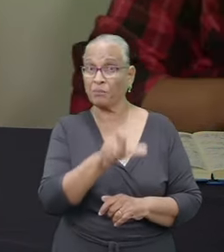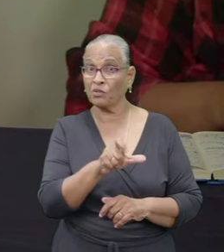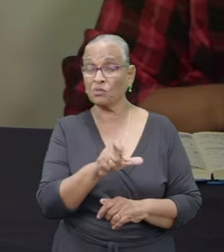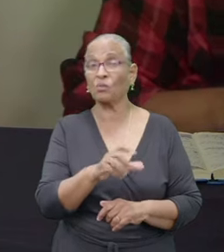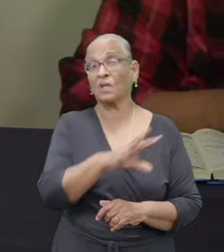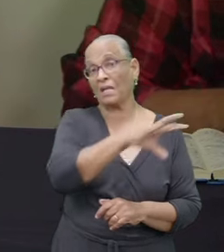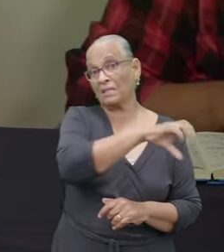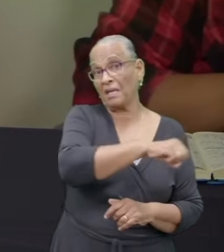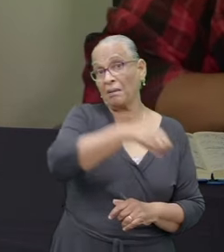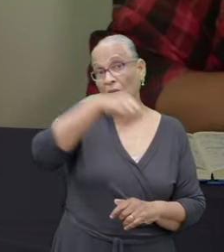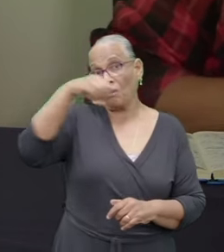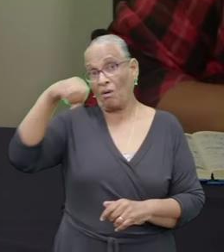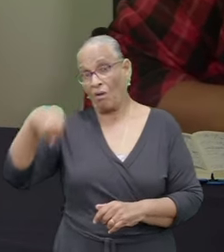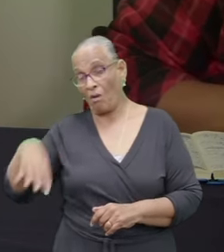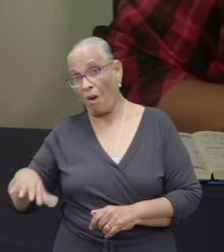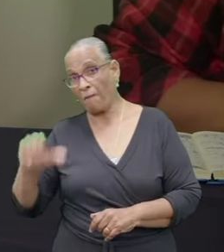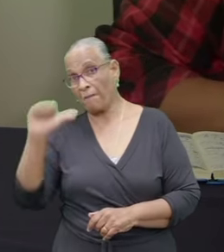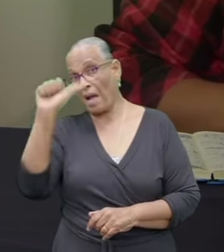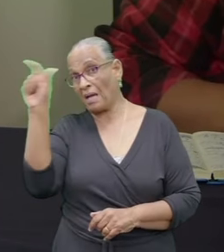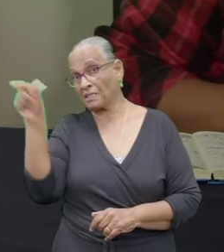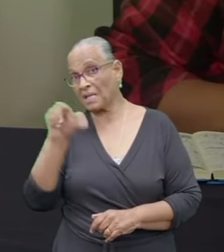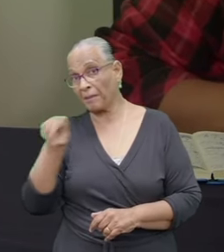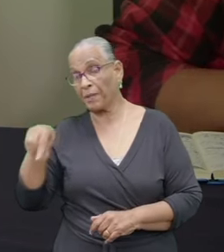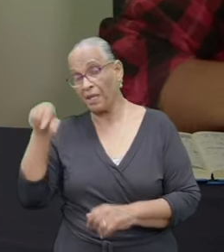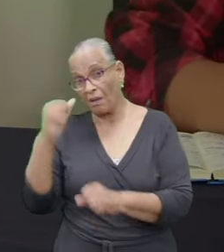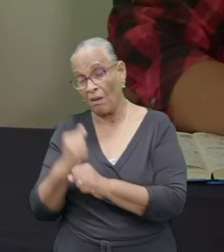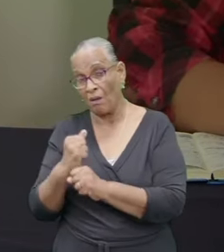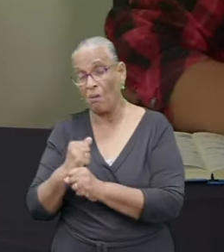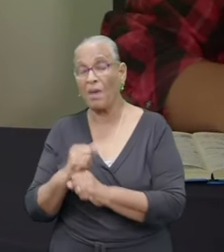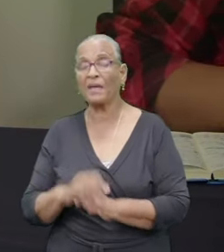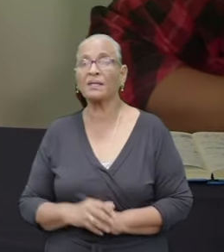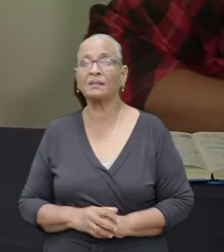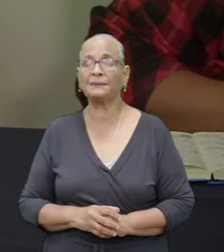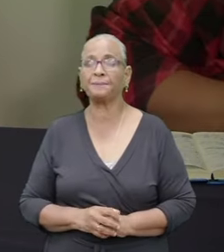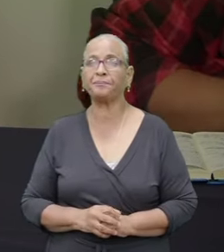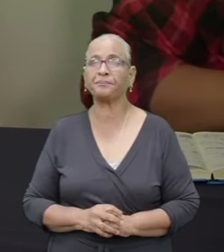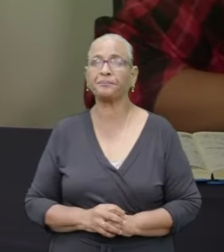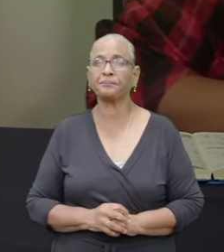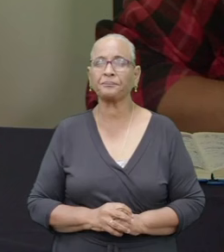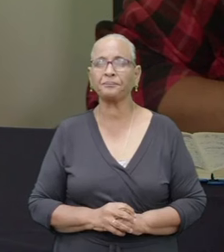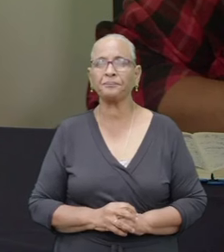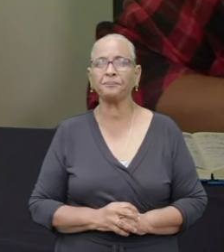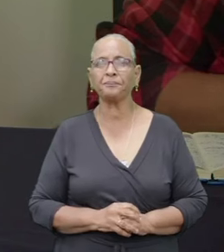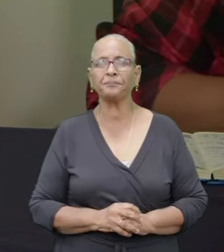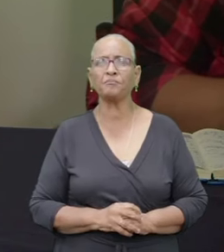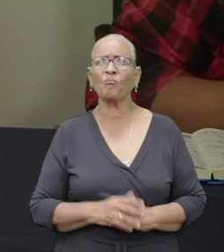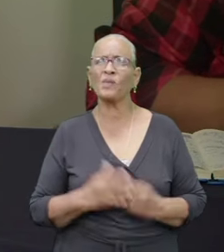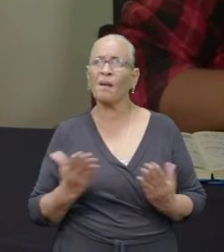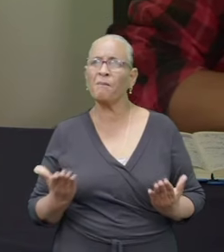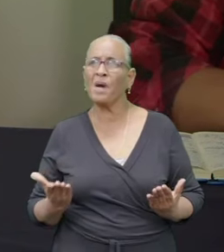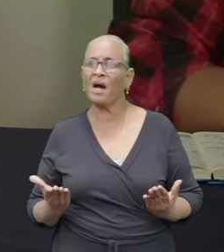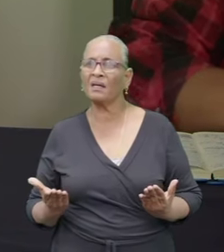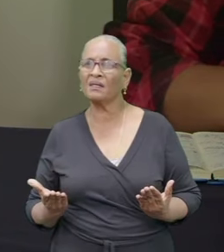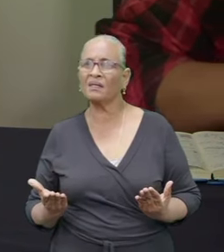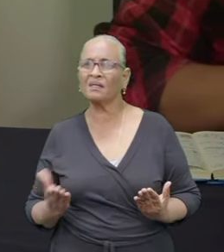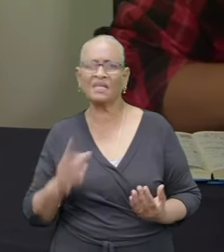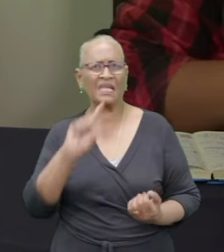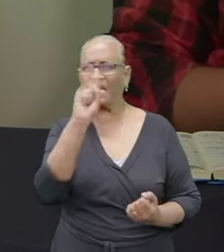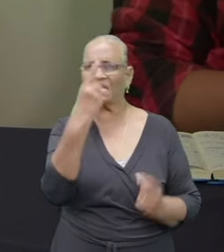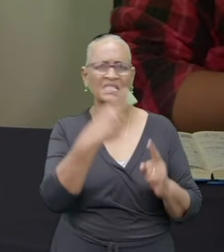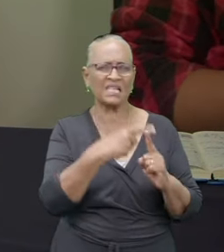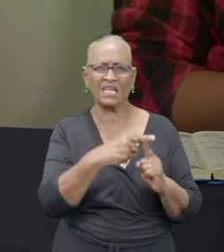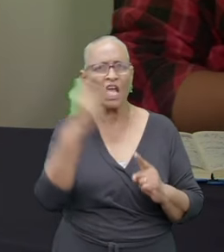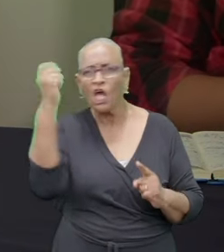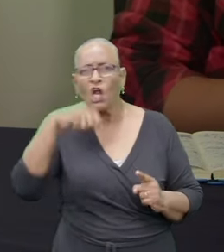plaatsen of uit te lenen aan het AZP om daar te bemannen. Maar in de eerste keer lukte het niet. Wat was